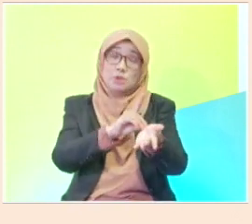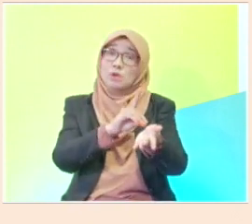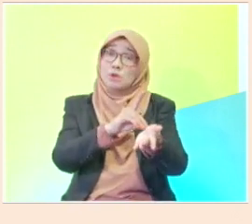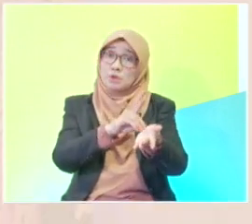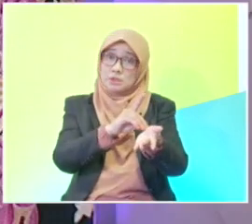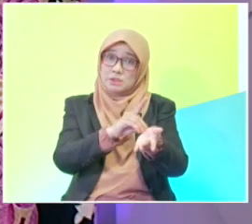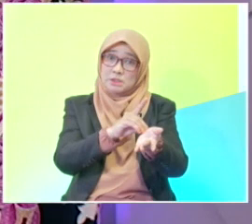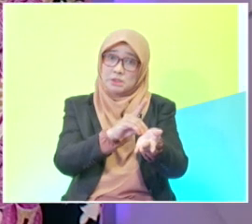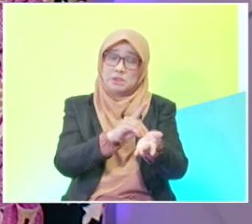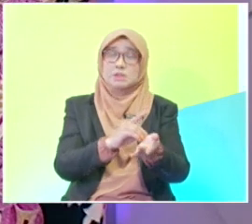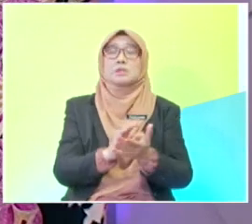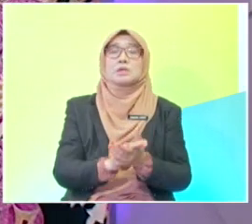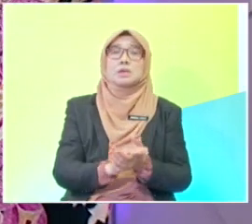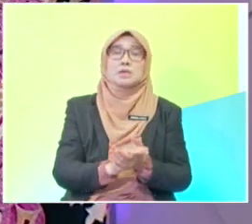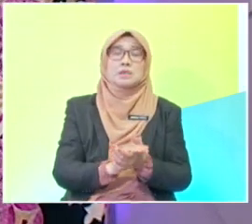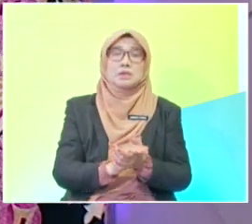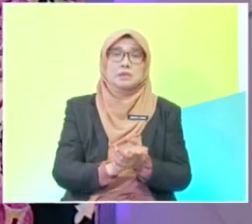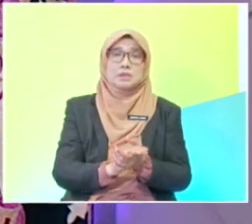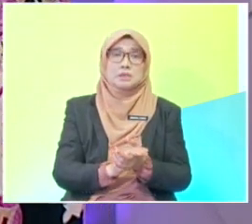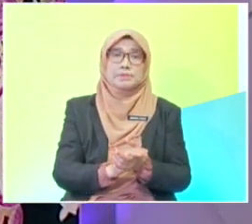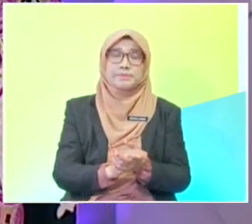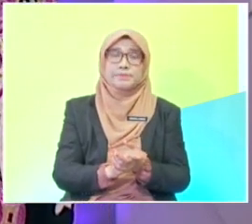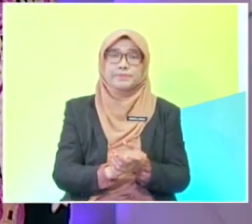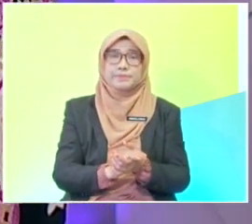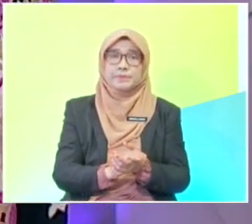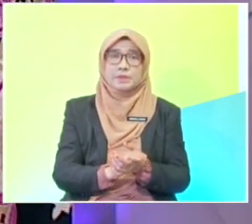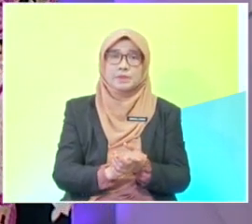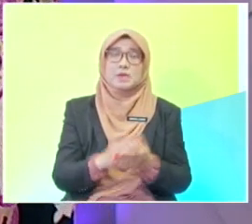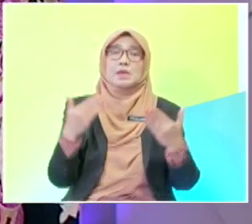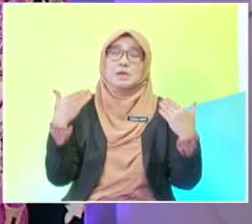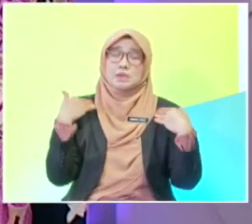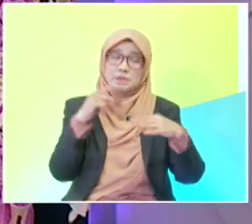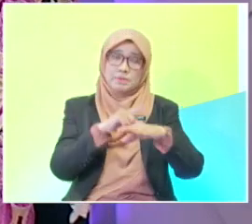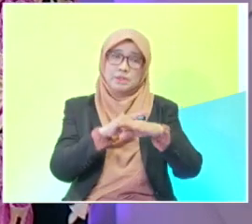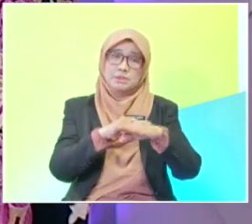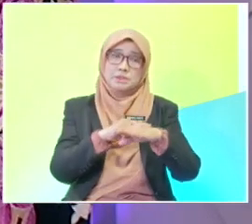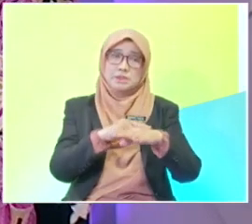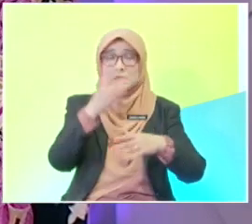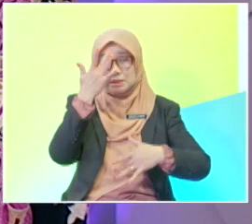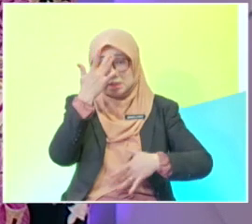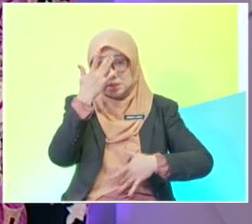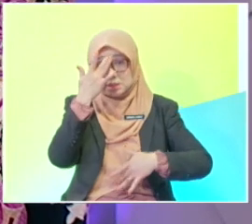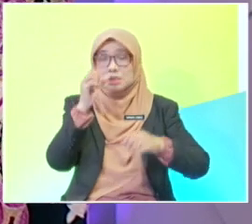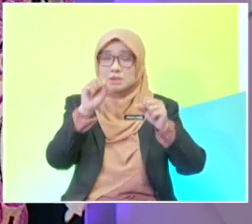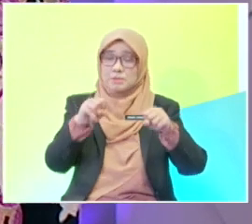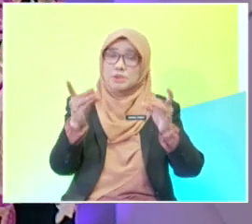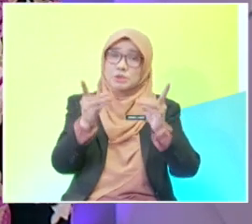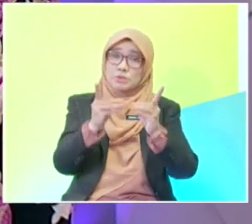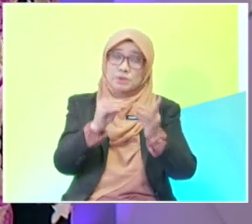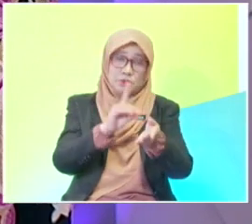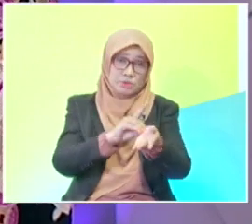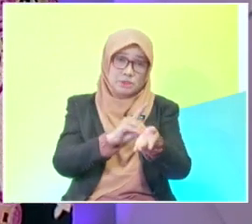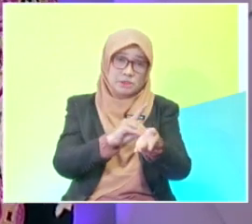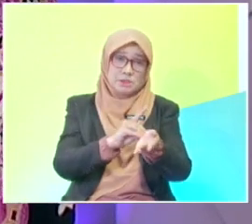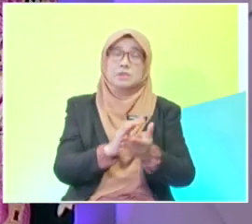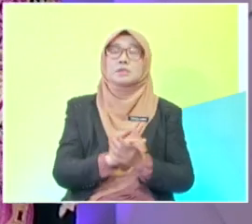rasa sihat tapi sebenarnya badan kita lemah. Kita tak sihat, jadi badan kita pun mudah demam, mudah sakit. Okey,